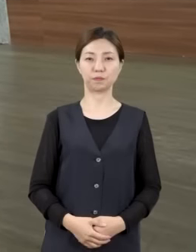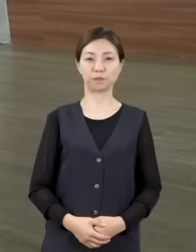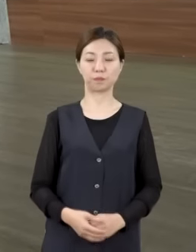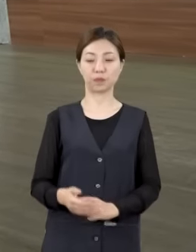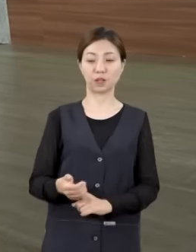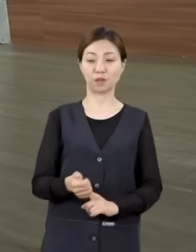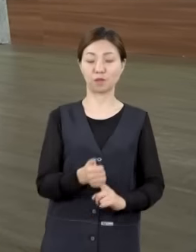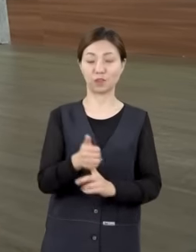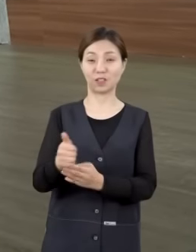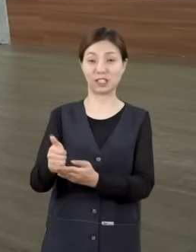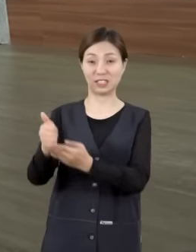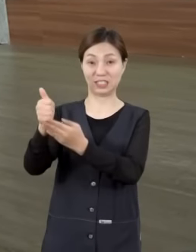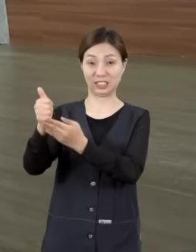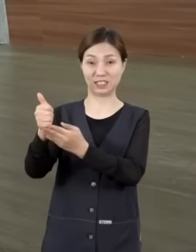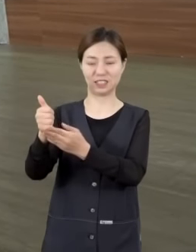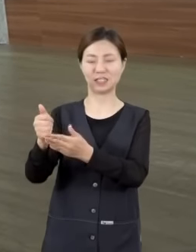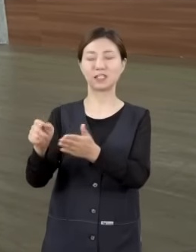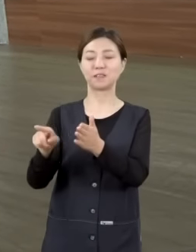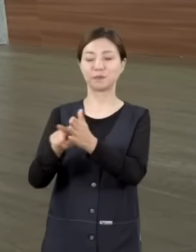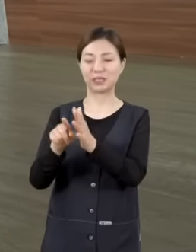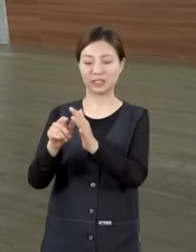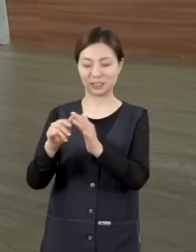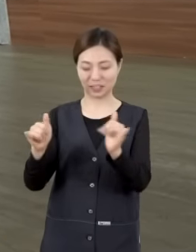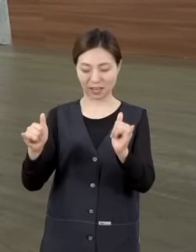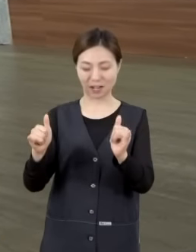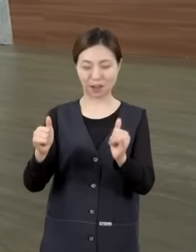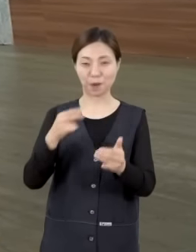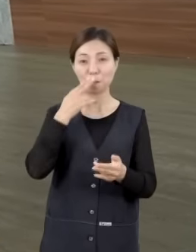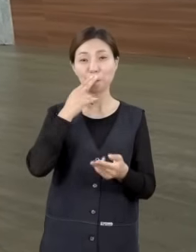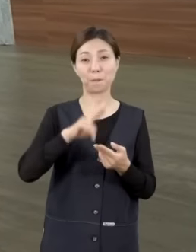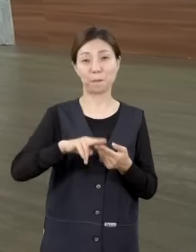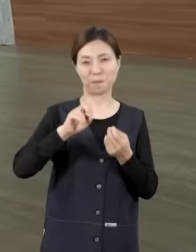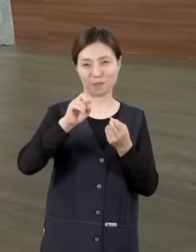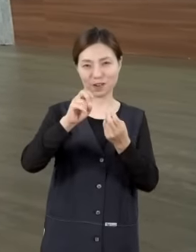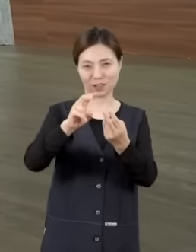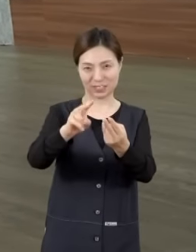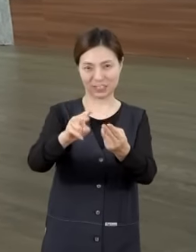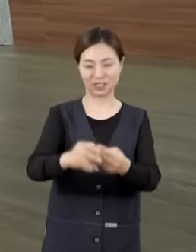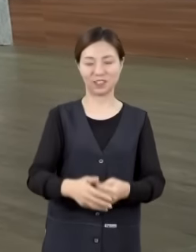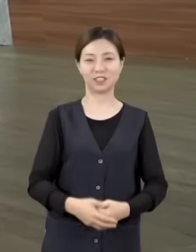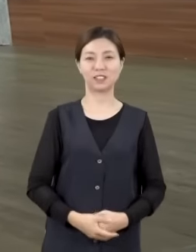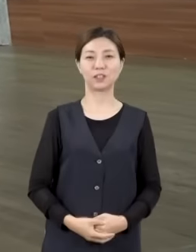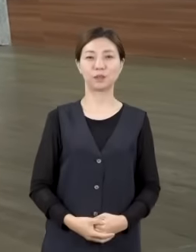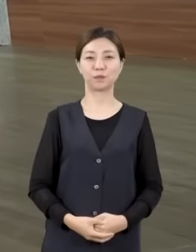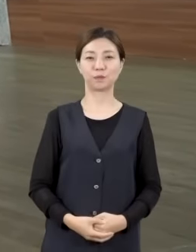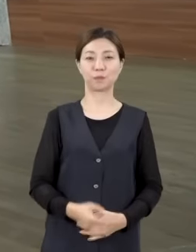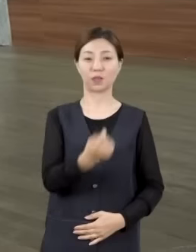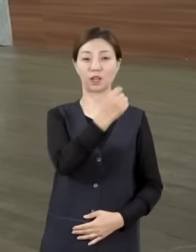바랍니다 흑의 불자님의 편지